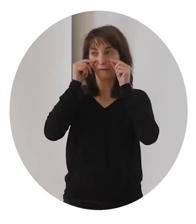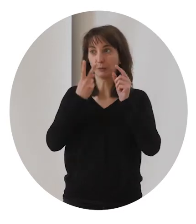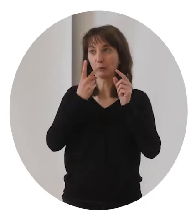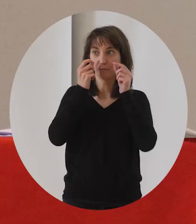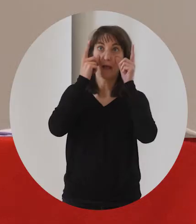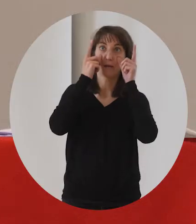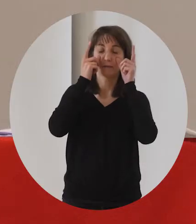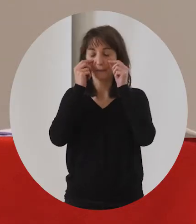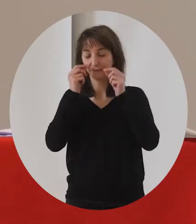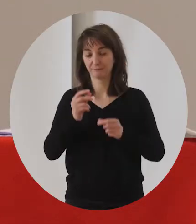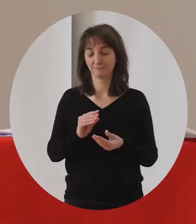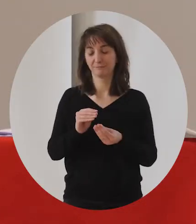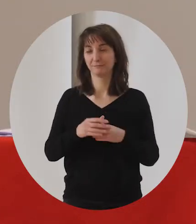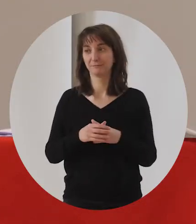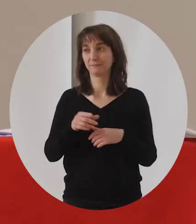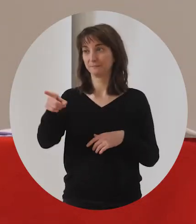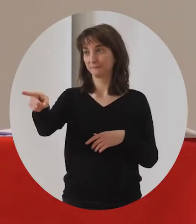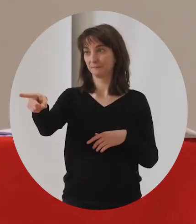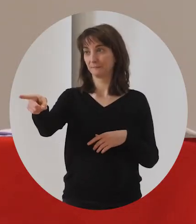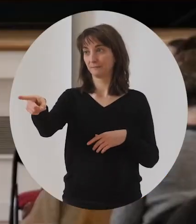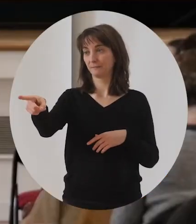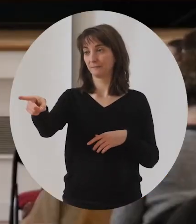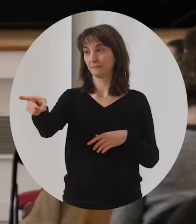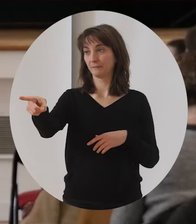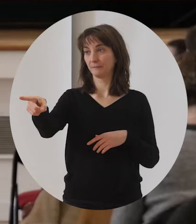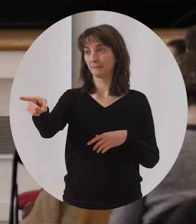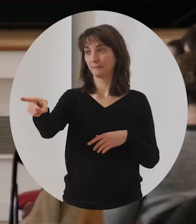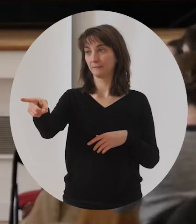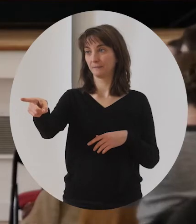oui. Oui. Je dirais que juste